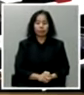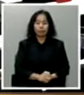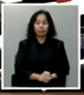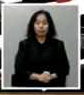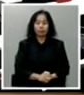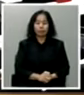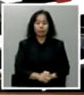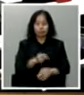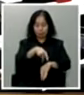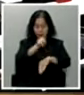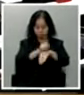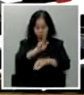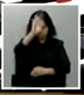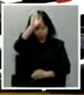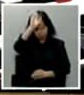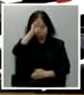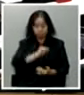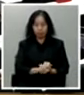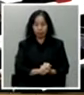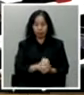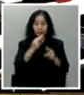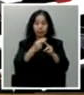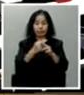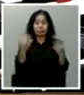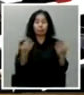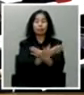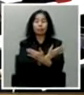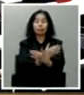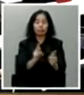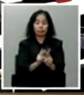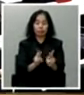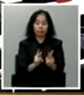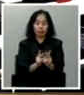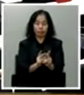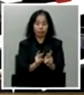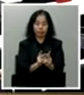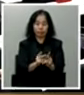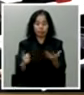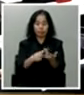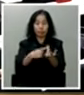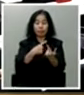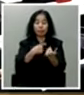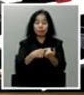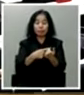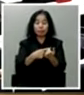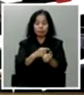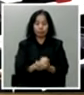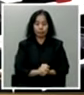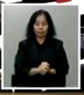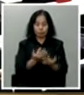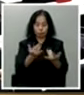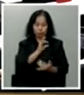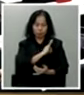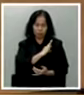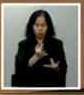ท่านประธานครับ ขอเปลี่ยนชื่อกรรมการนับคะแนนนะครับเดี๋ยวรอท่านสมาชิกรอสักนิ